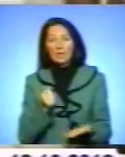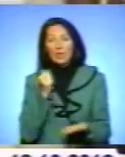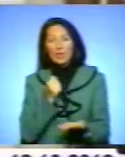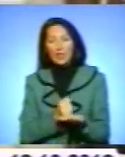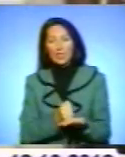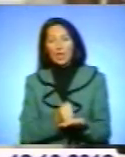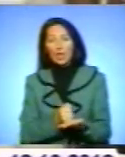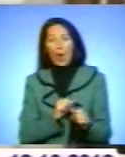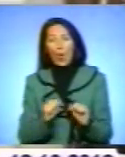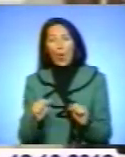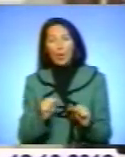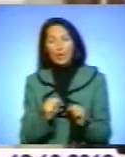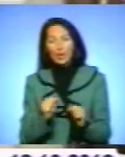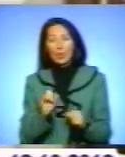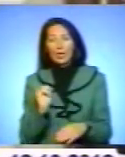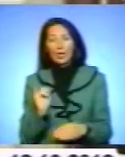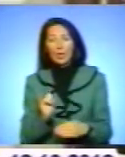затверджена урядом і